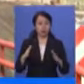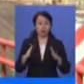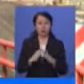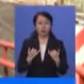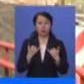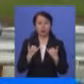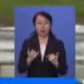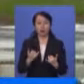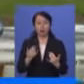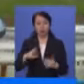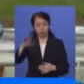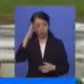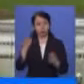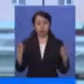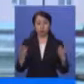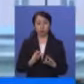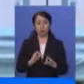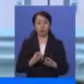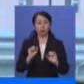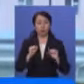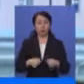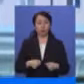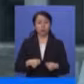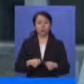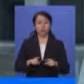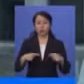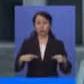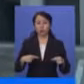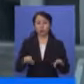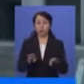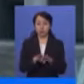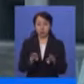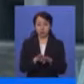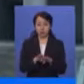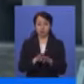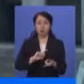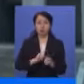для госнужд допускается в исключительных случаях с равноценным